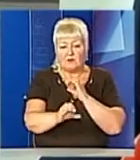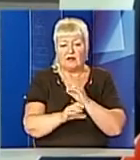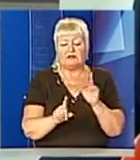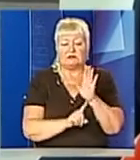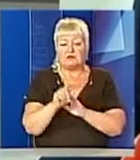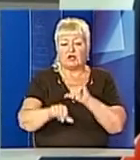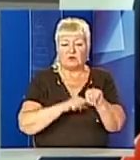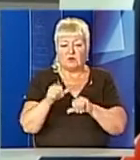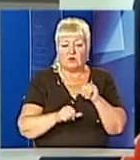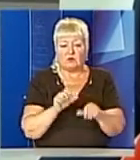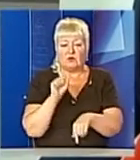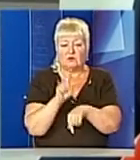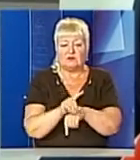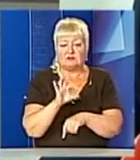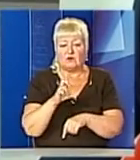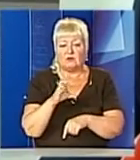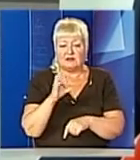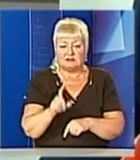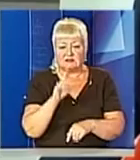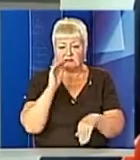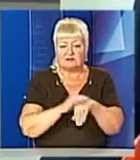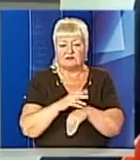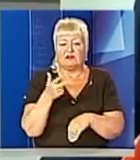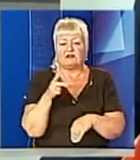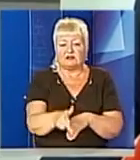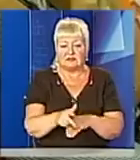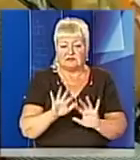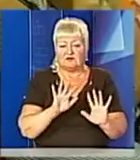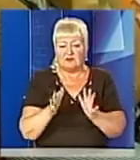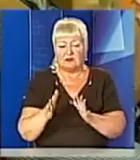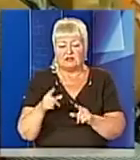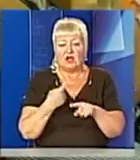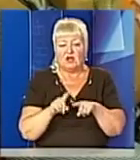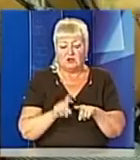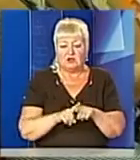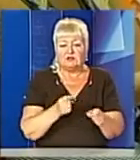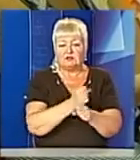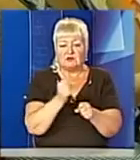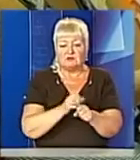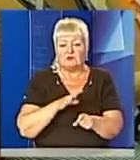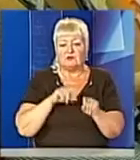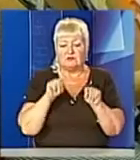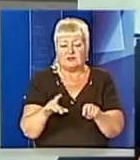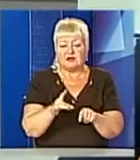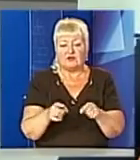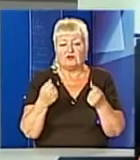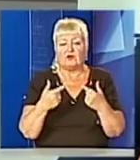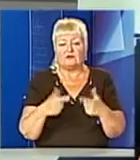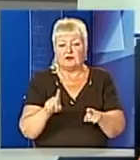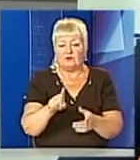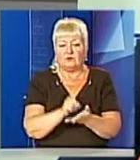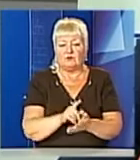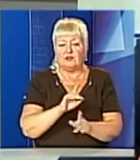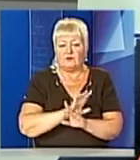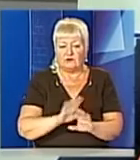місія ОБСЄ зафіксувала понад 3000 випадків, коли це озброєння перебувало в тих районах, де воно бути не повинно. І ми